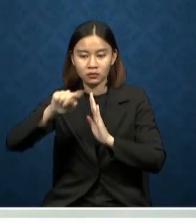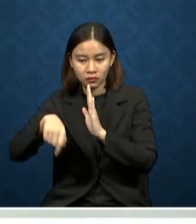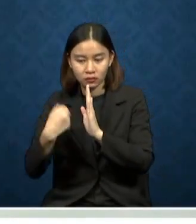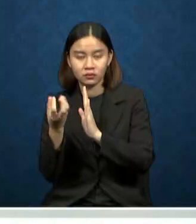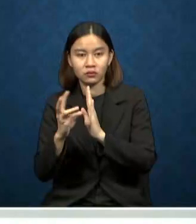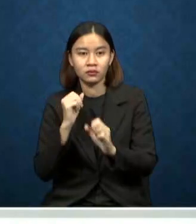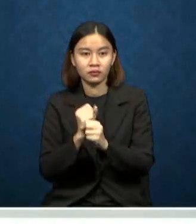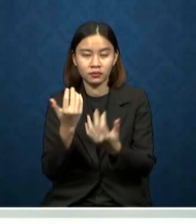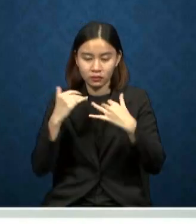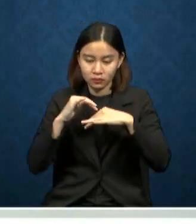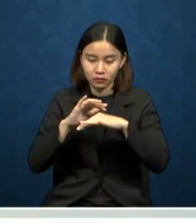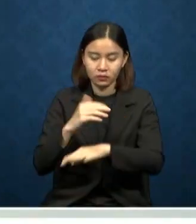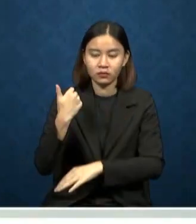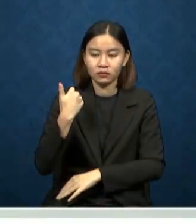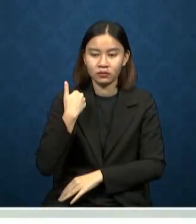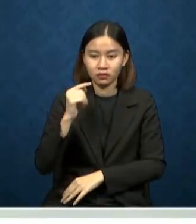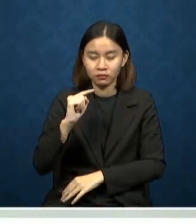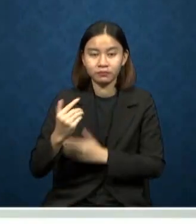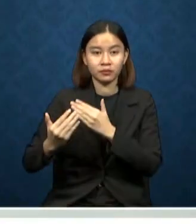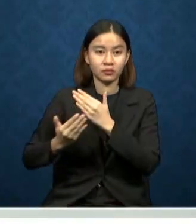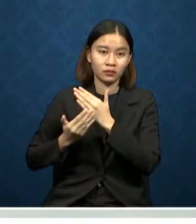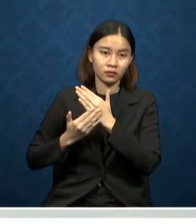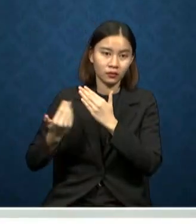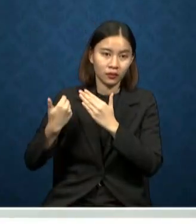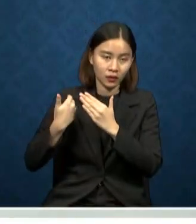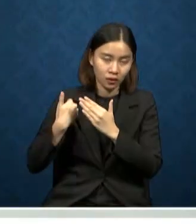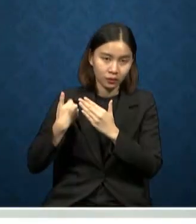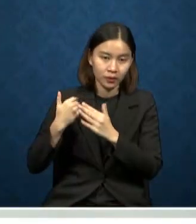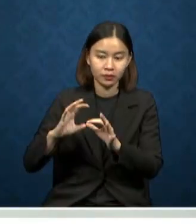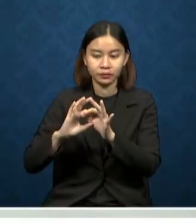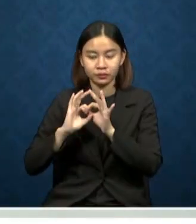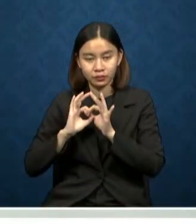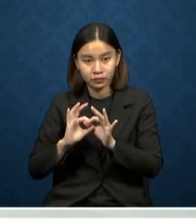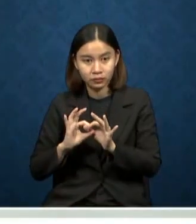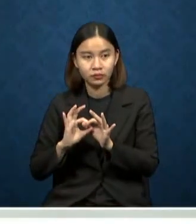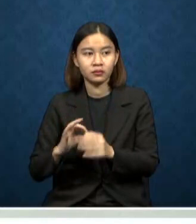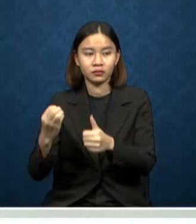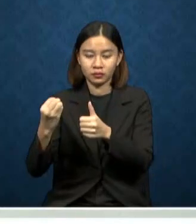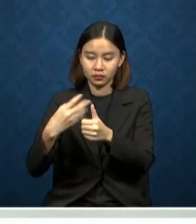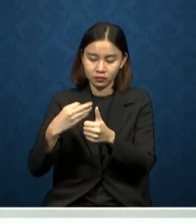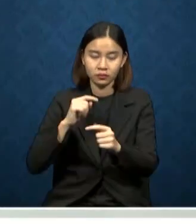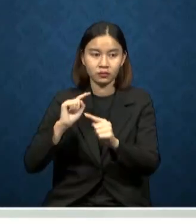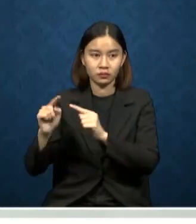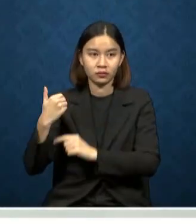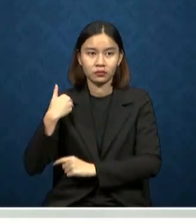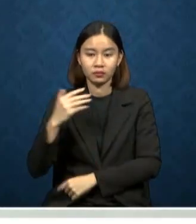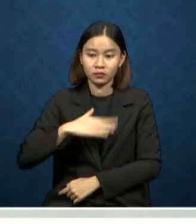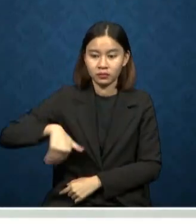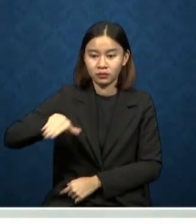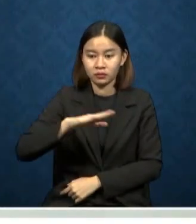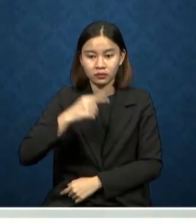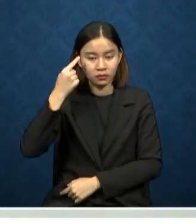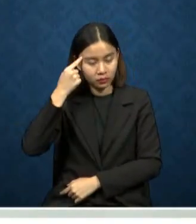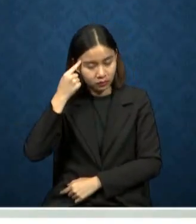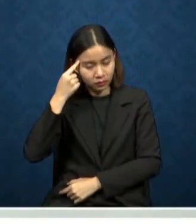กันท่านได้มีทั้งข้อท้วงติงมีทั้งข้อห่วงใยมีทั้งข้อเสนอแนะให้พวกเรากลับไป